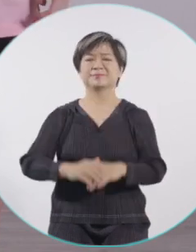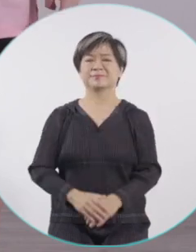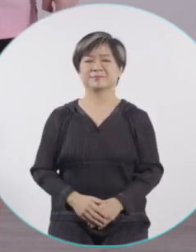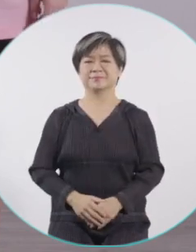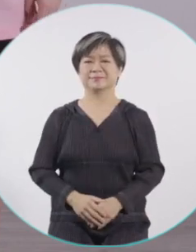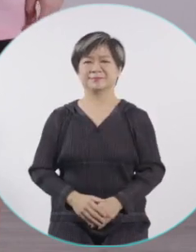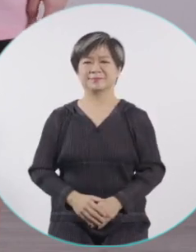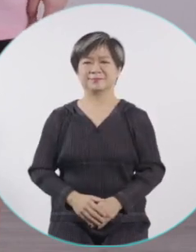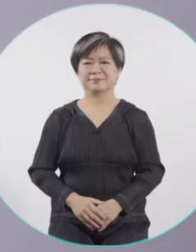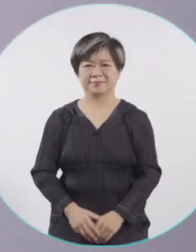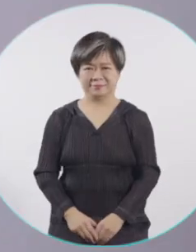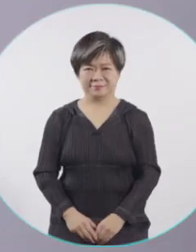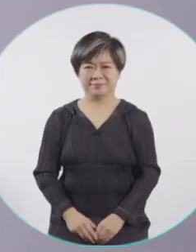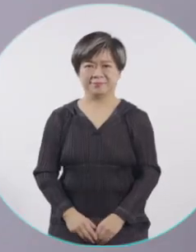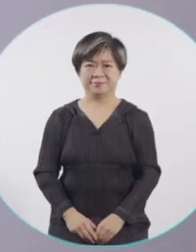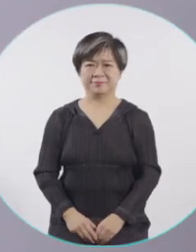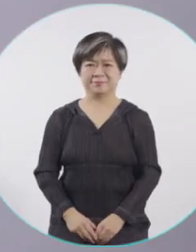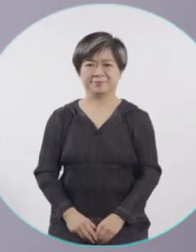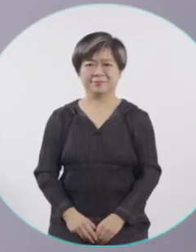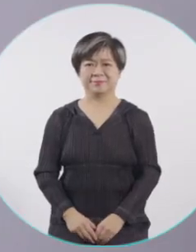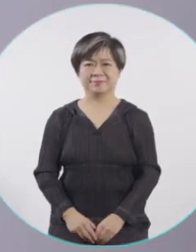来。